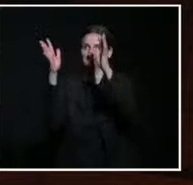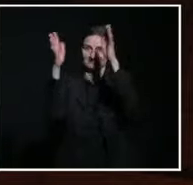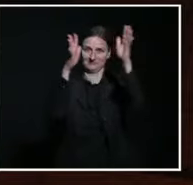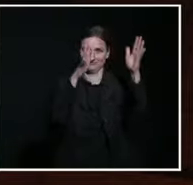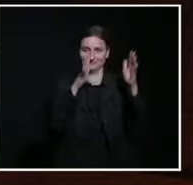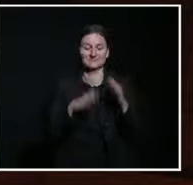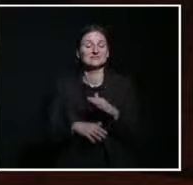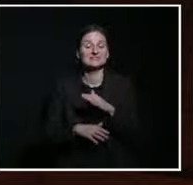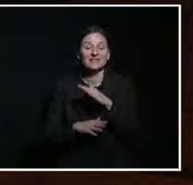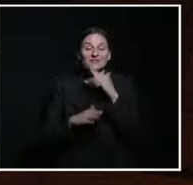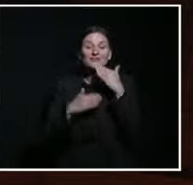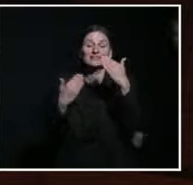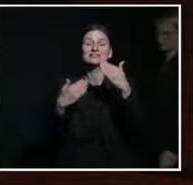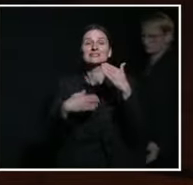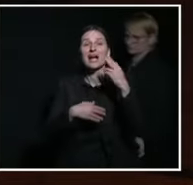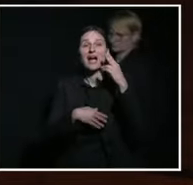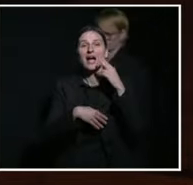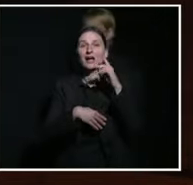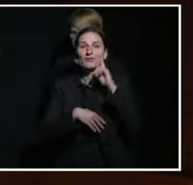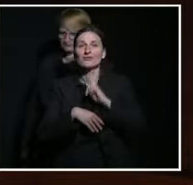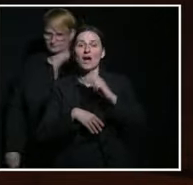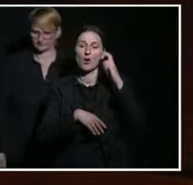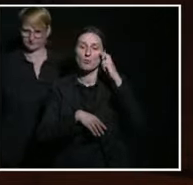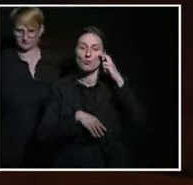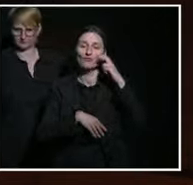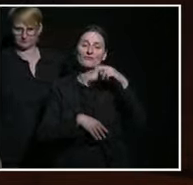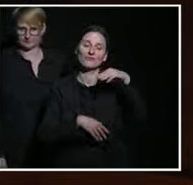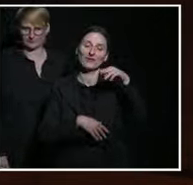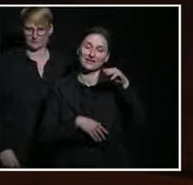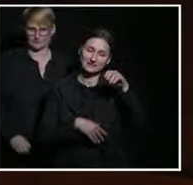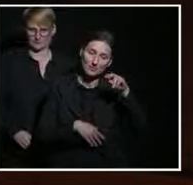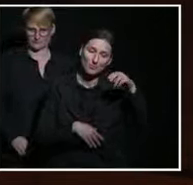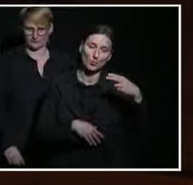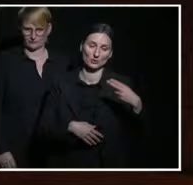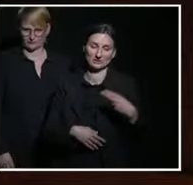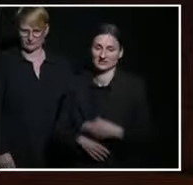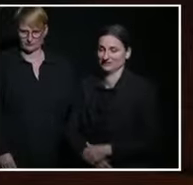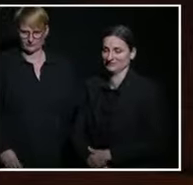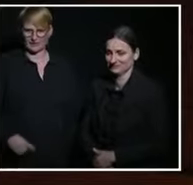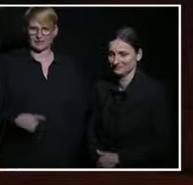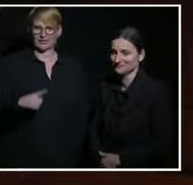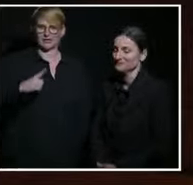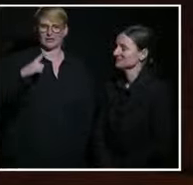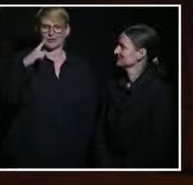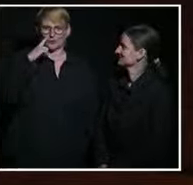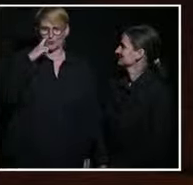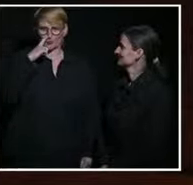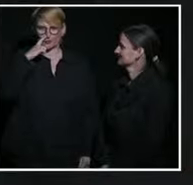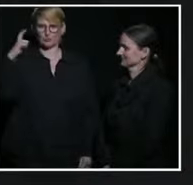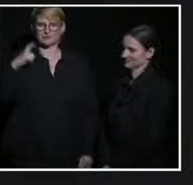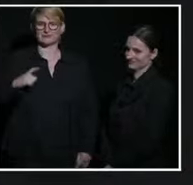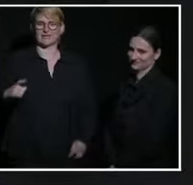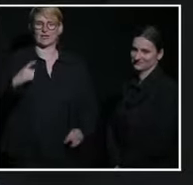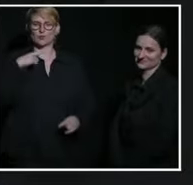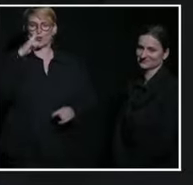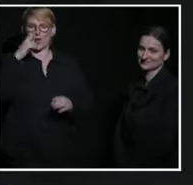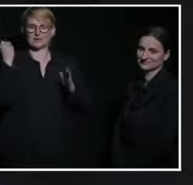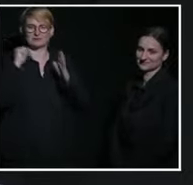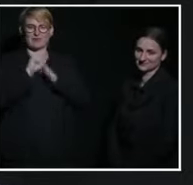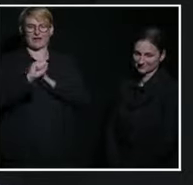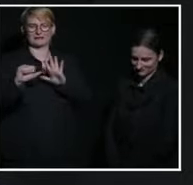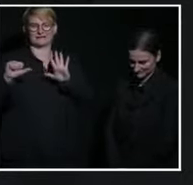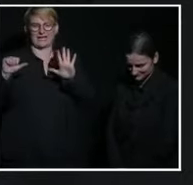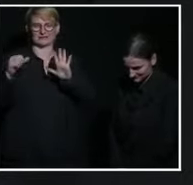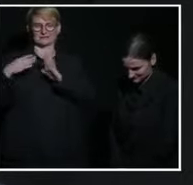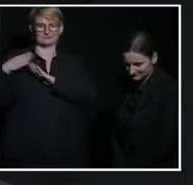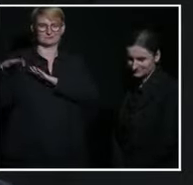Vielen Dank, Frau Professor Dr. Ursula Münch. Ja, Tutzing ist nur eine S-Bahn-Länge entfernt. Schauen Sie sich das Programm mal an. Da gibt es viele